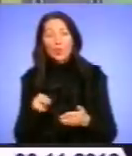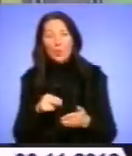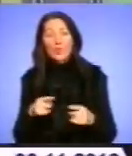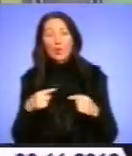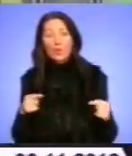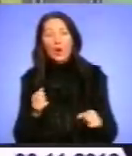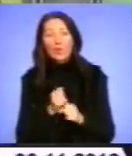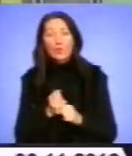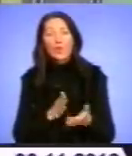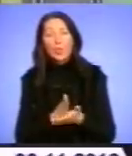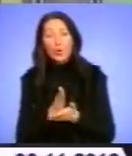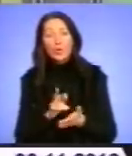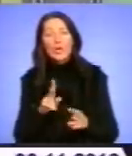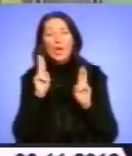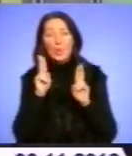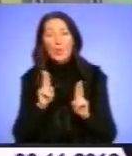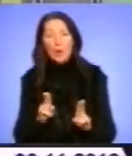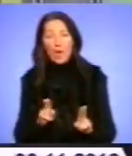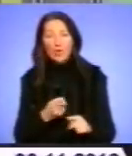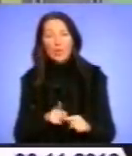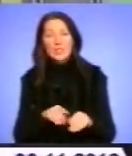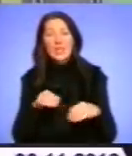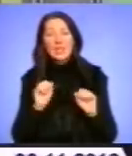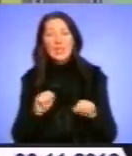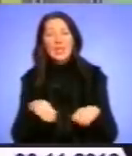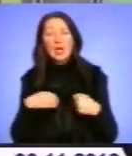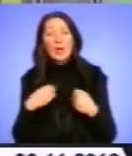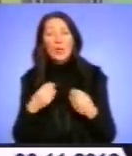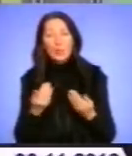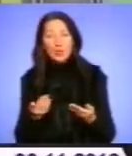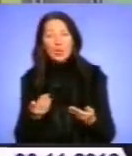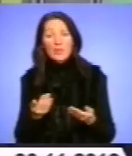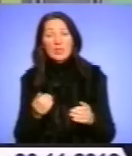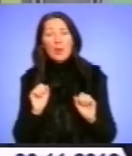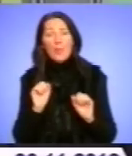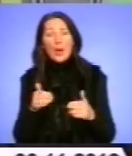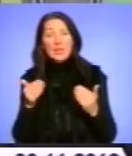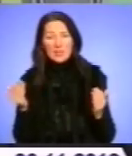послуг. Як правило, це дає можливість